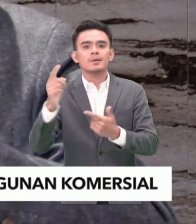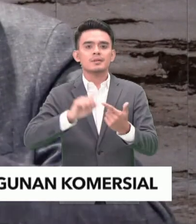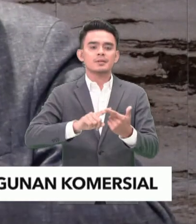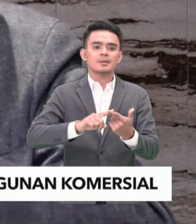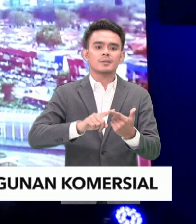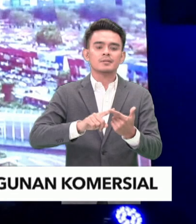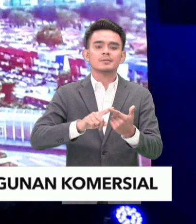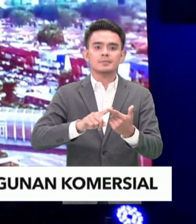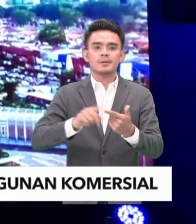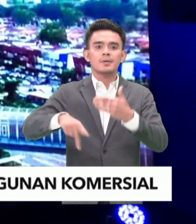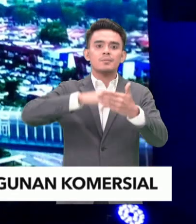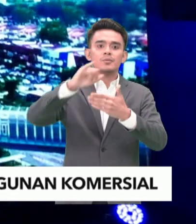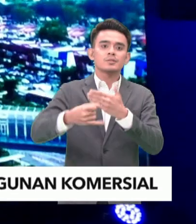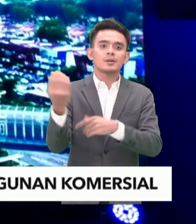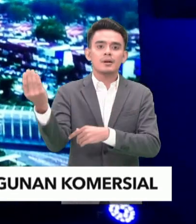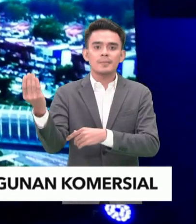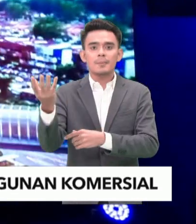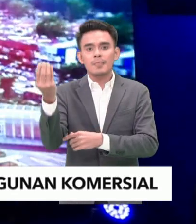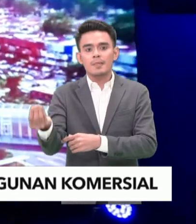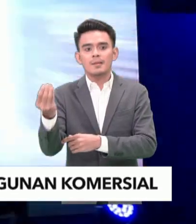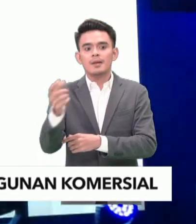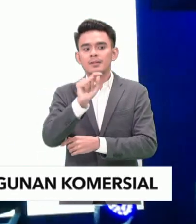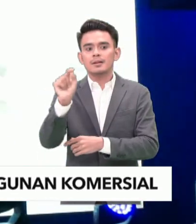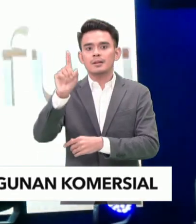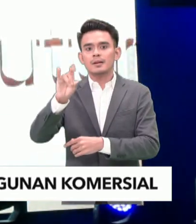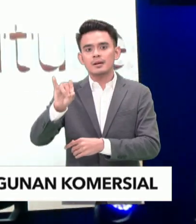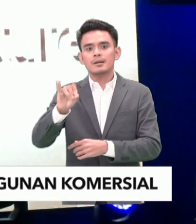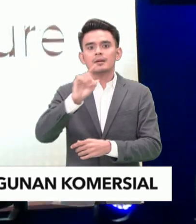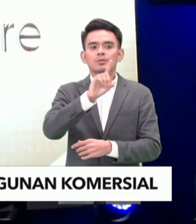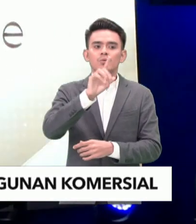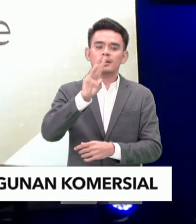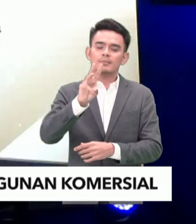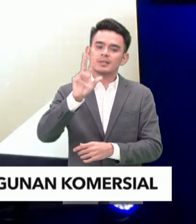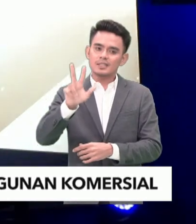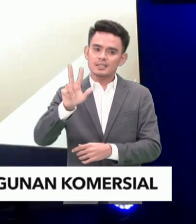rendah seperti Titian grup 163